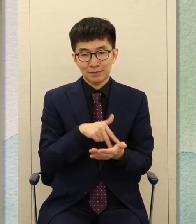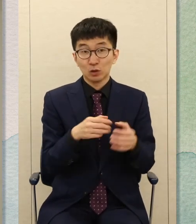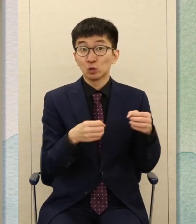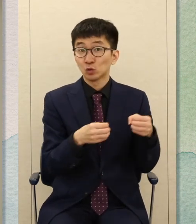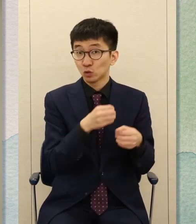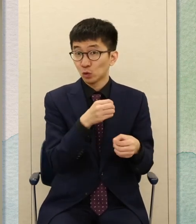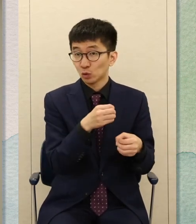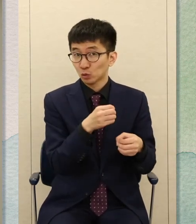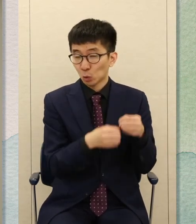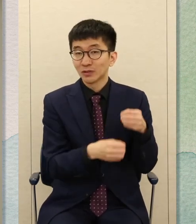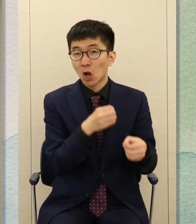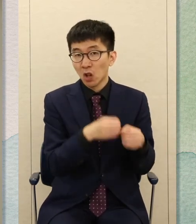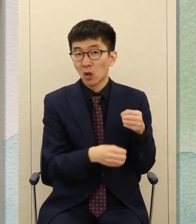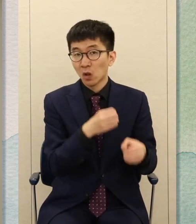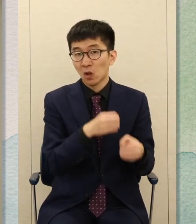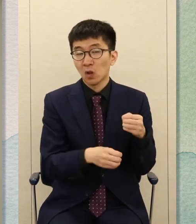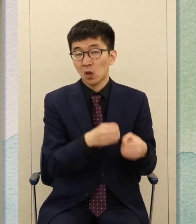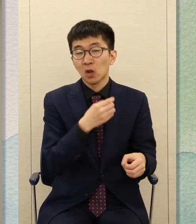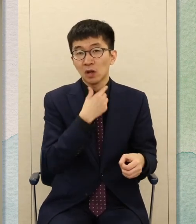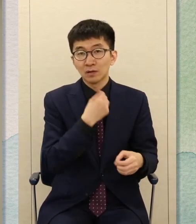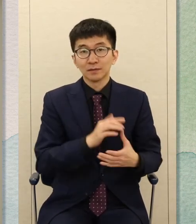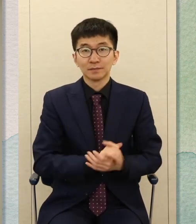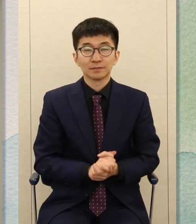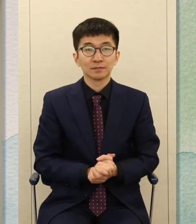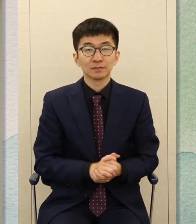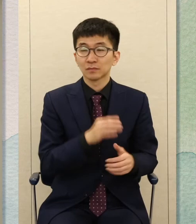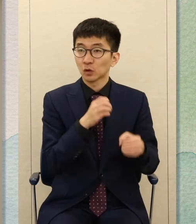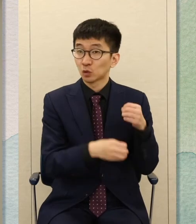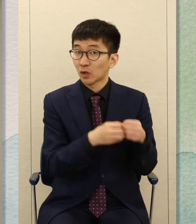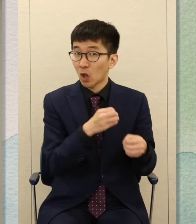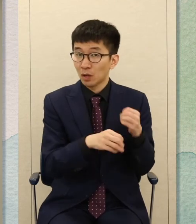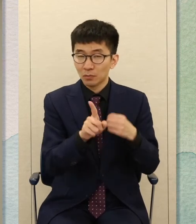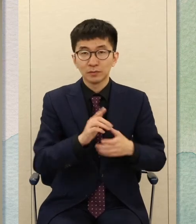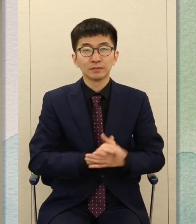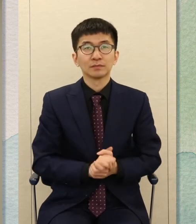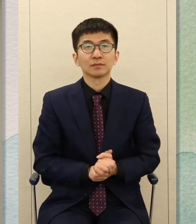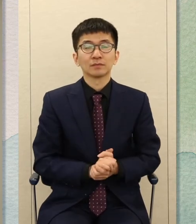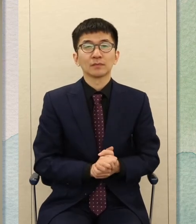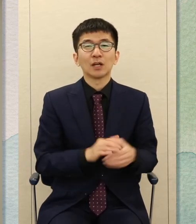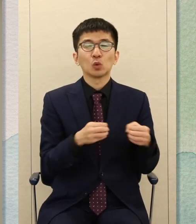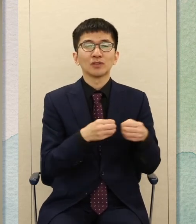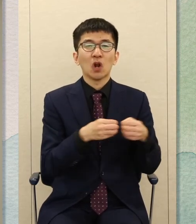하시라고 항상 얘기를 드려요. 그래서 이제 소설,